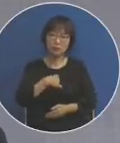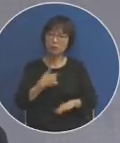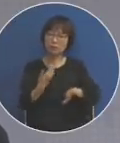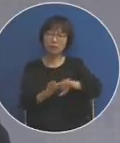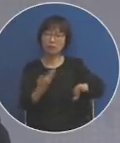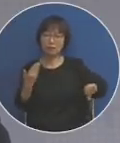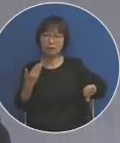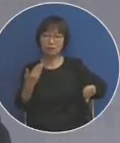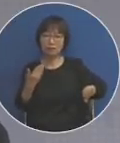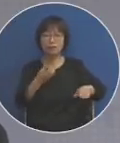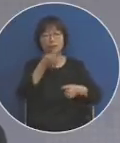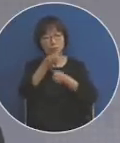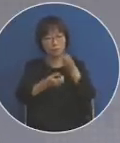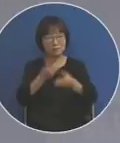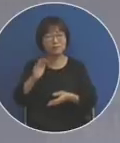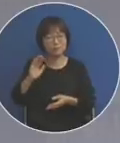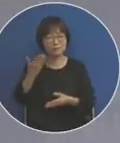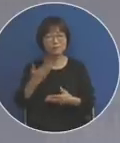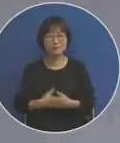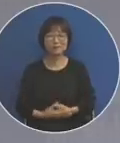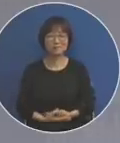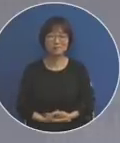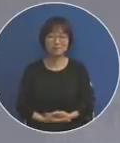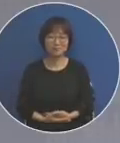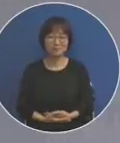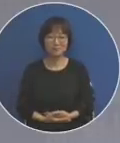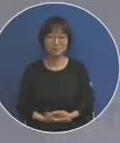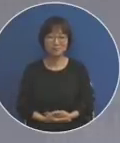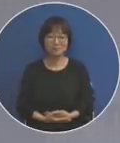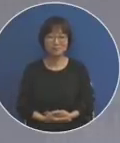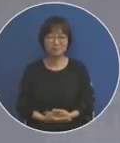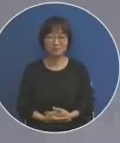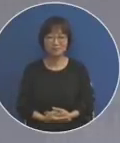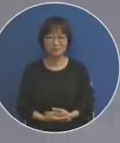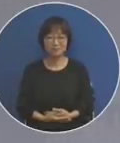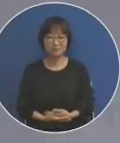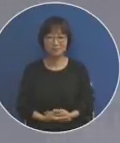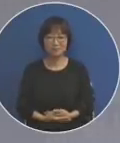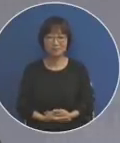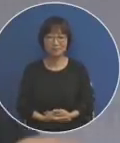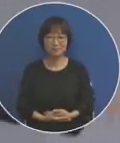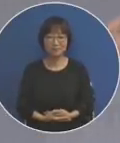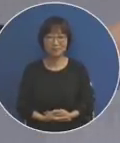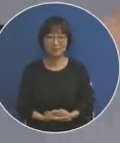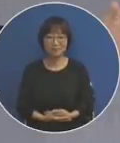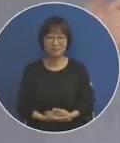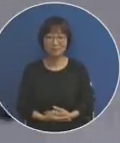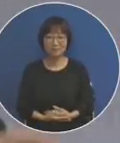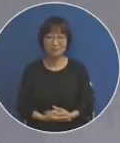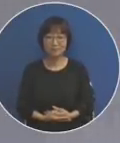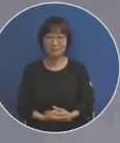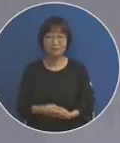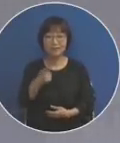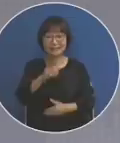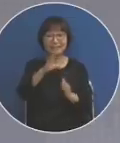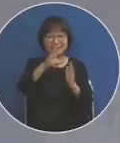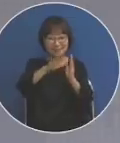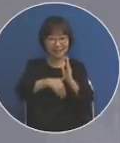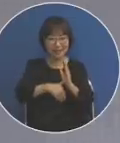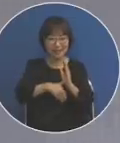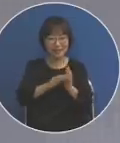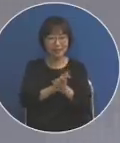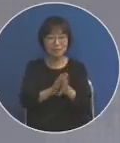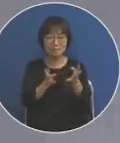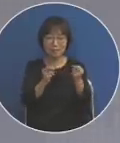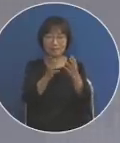but letting other people know that this person is a person who works for God. 그래야 하나님 많은 사람들이 구원받죠. Only then